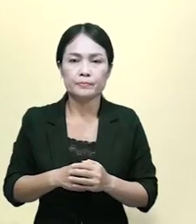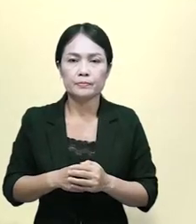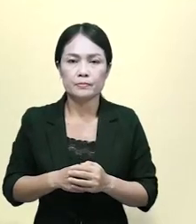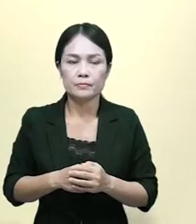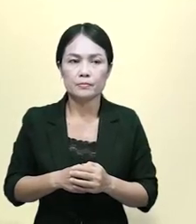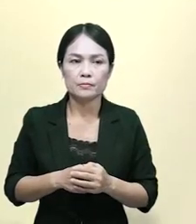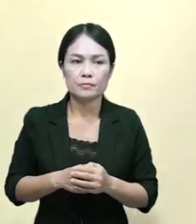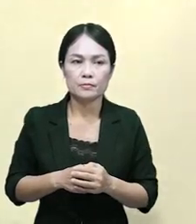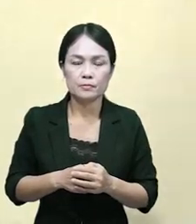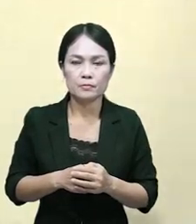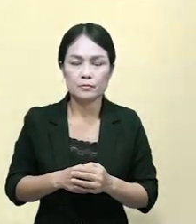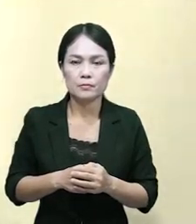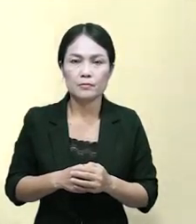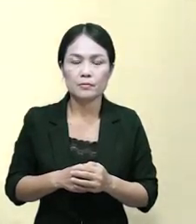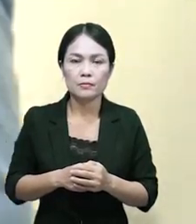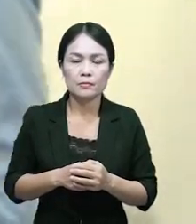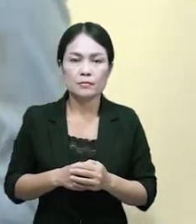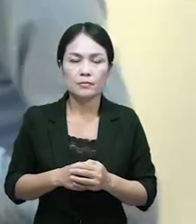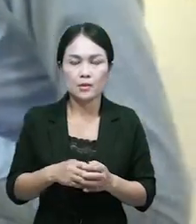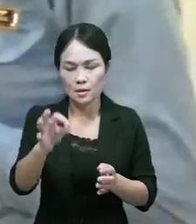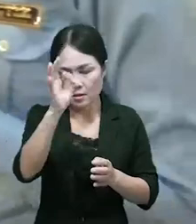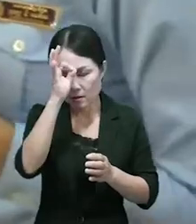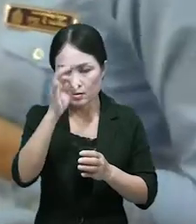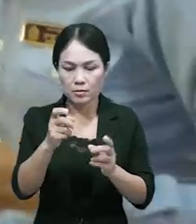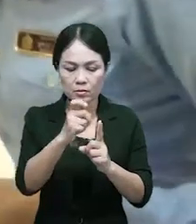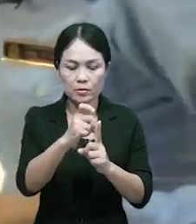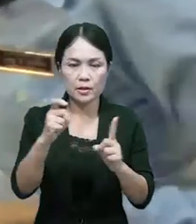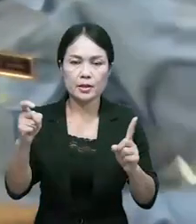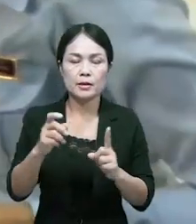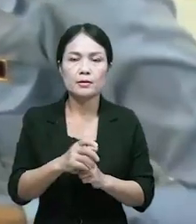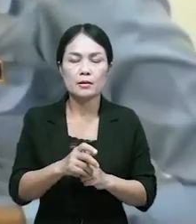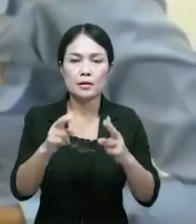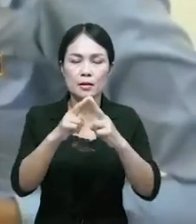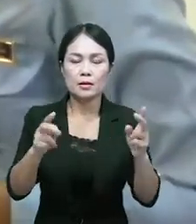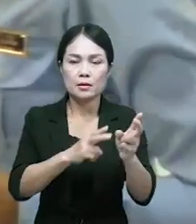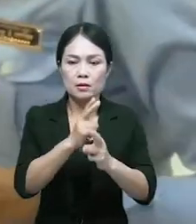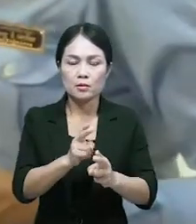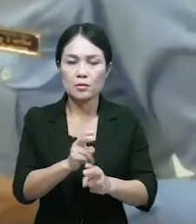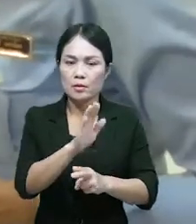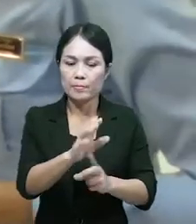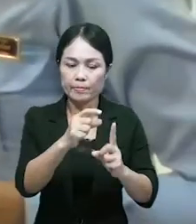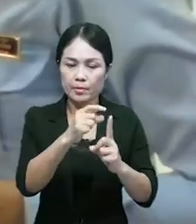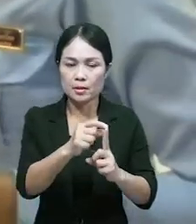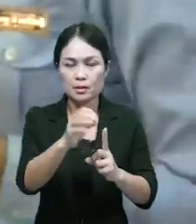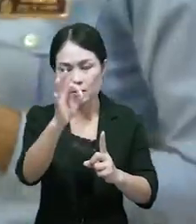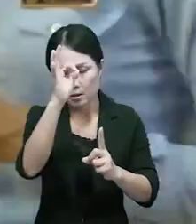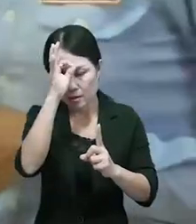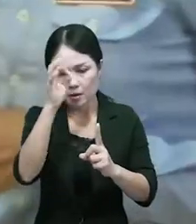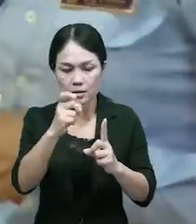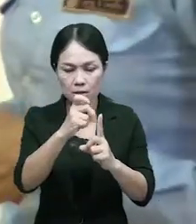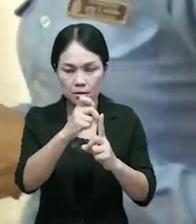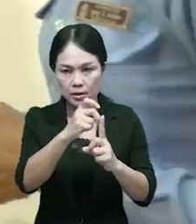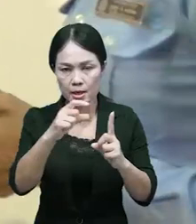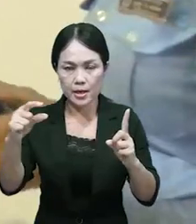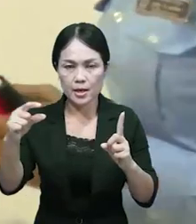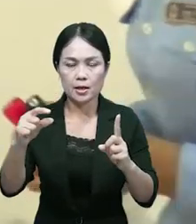ល្ងងគុណនាមមែនទេកូនចាណាស់បញ្ជាក់លក្ខណៈឲ្យពាក្យល្ងងអញ្ចឹងណាស់គឺជាគុណកិរិ